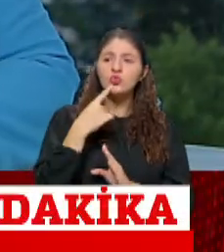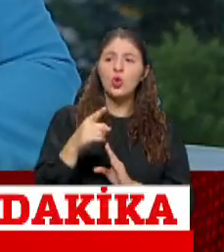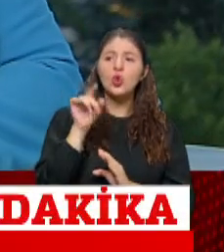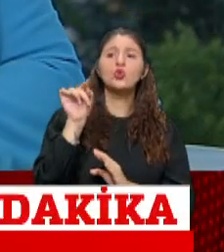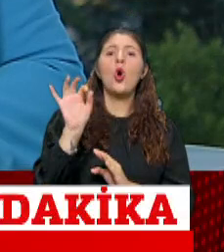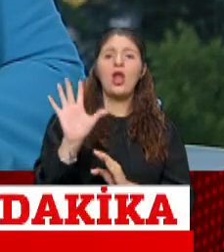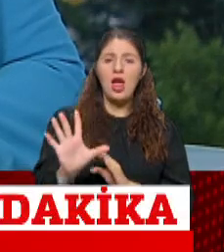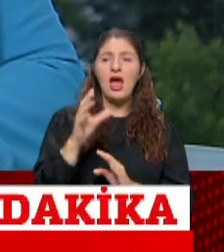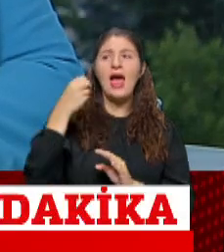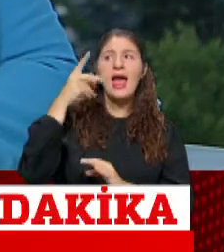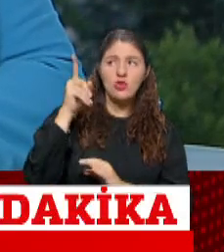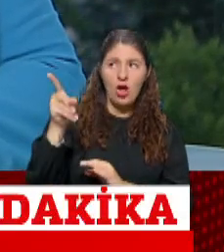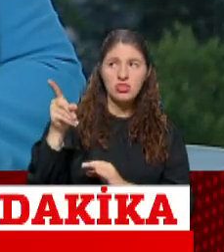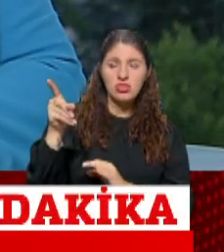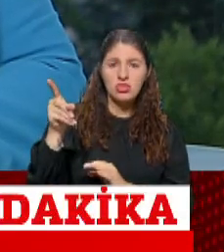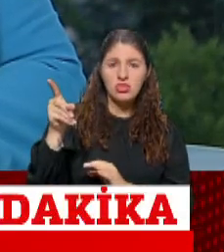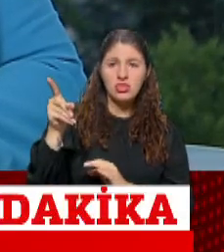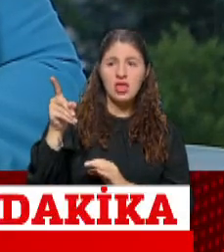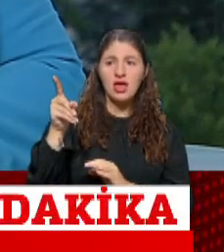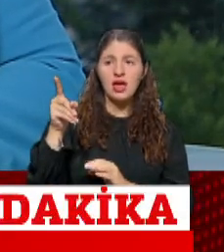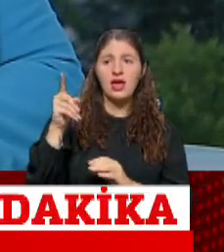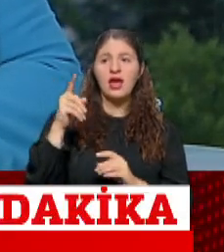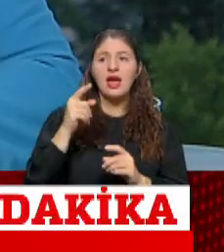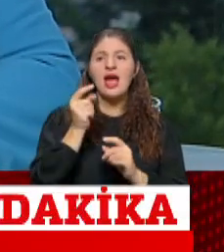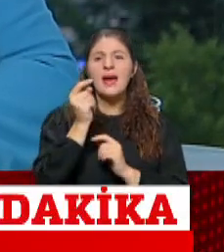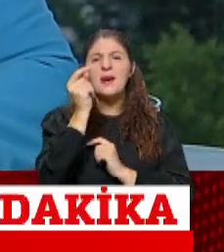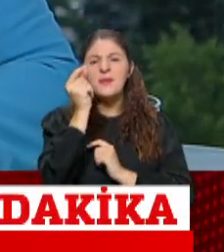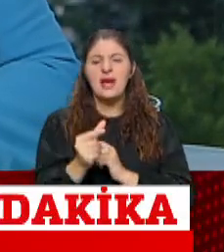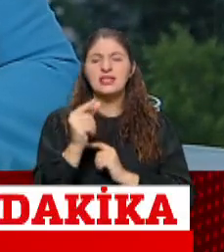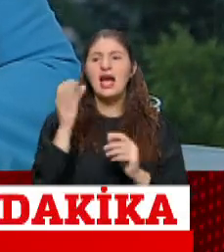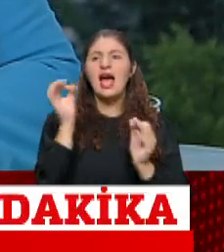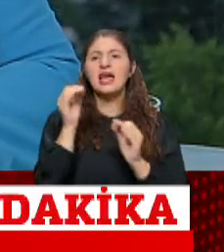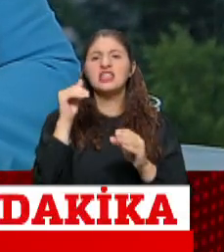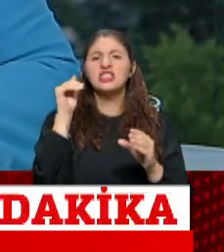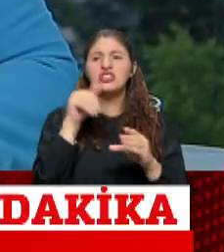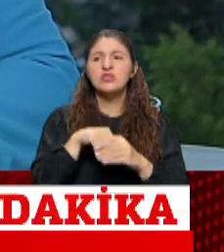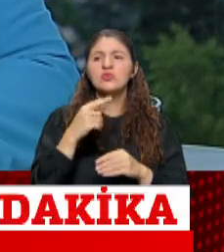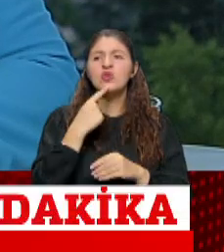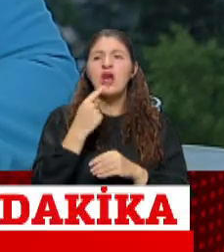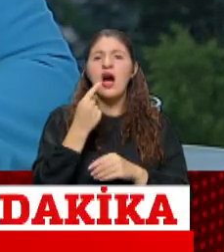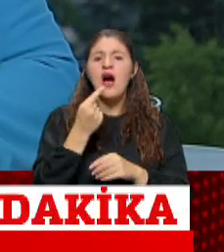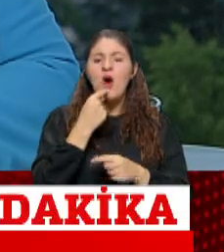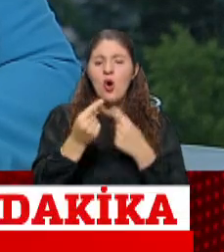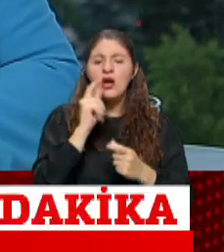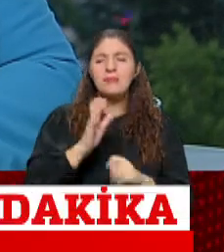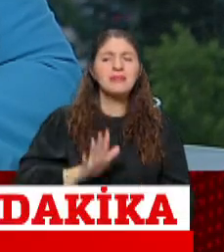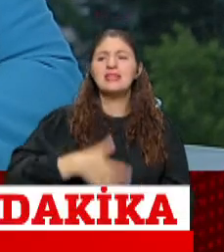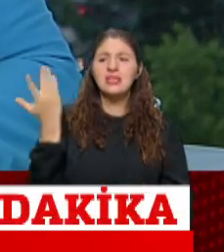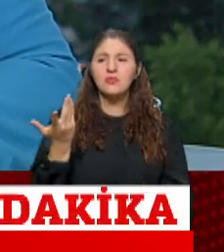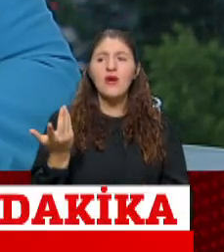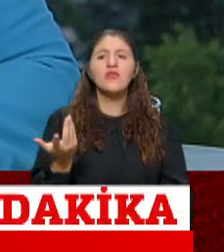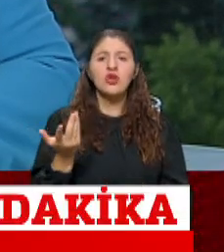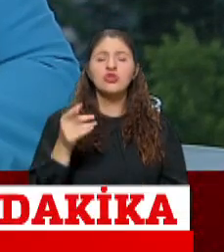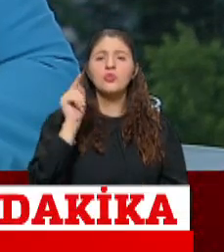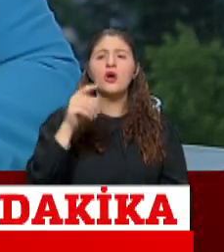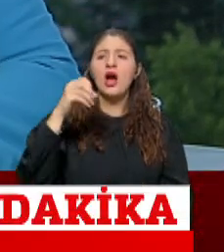söylenen şu, Erdoğan zerre erken seçim sözünün ağızlara alınmasını istemiyor ve